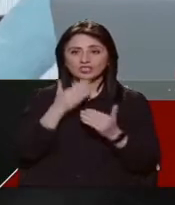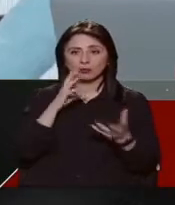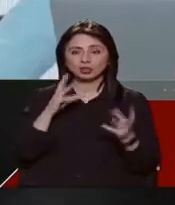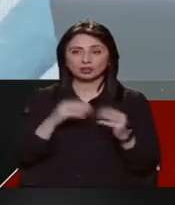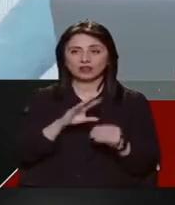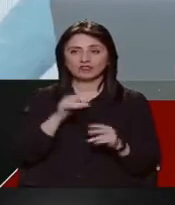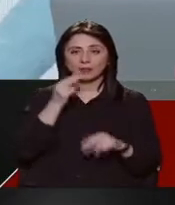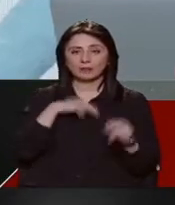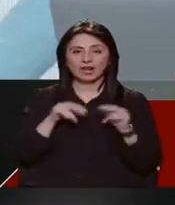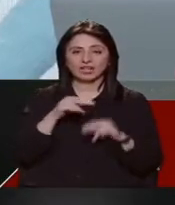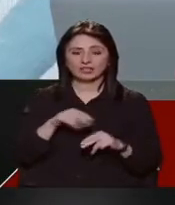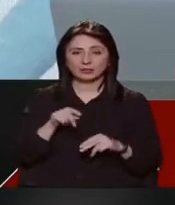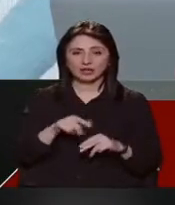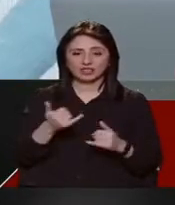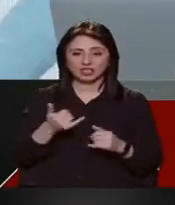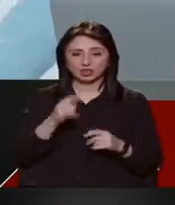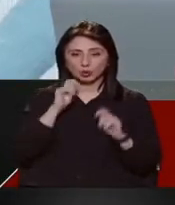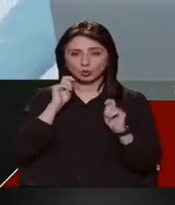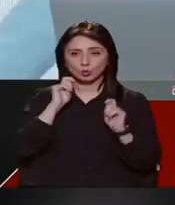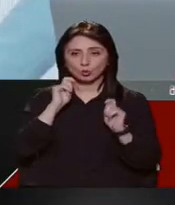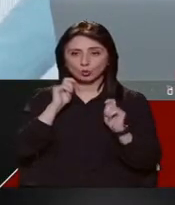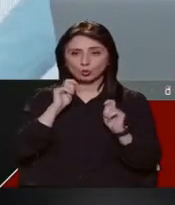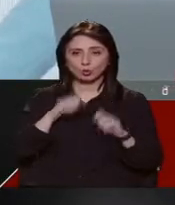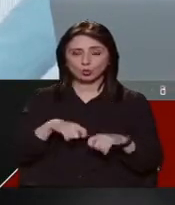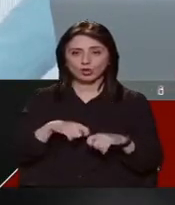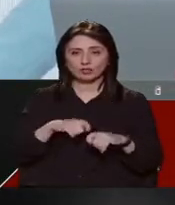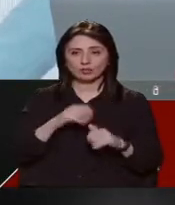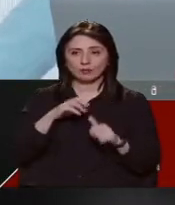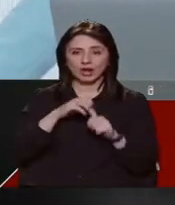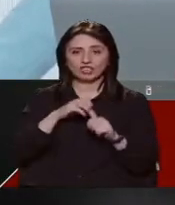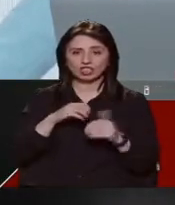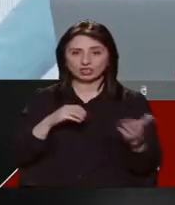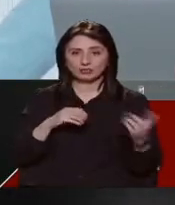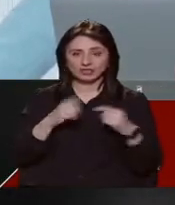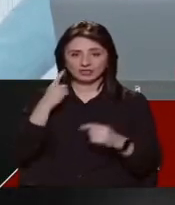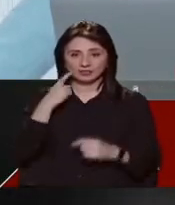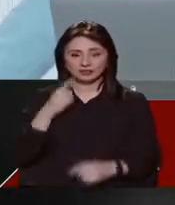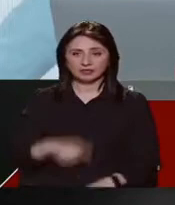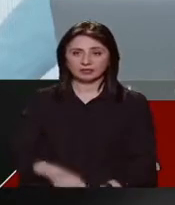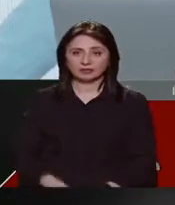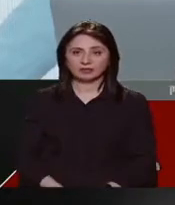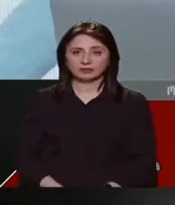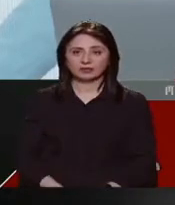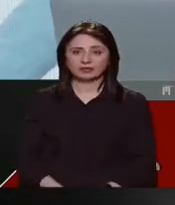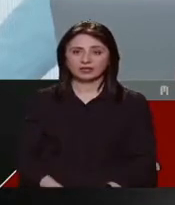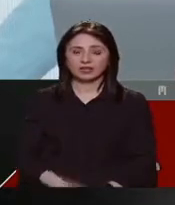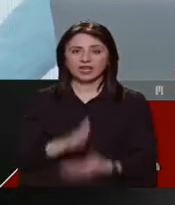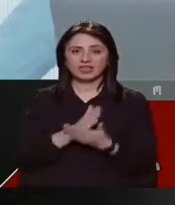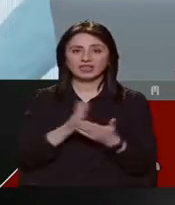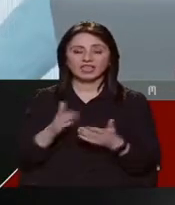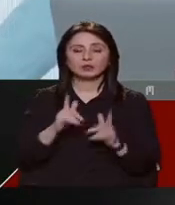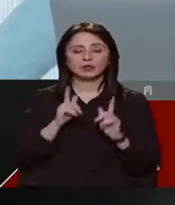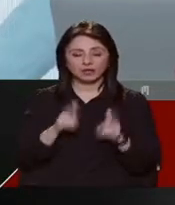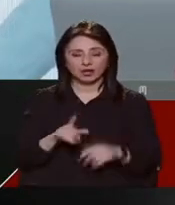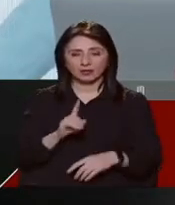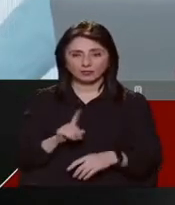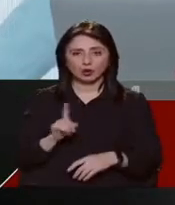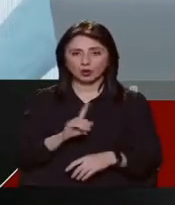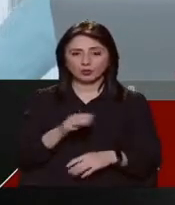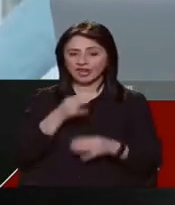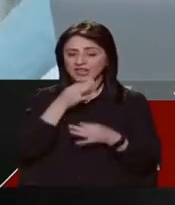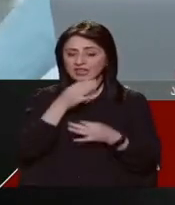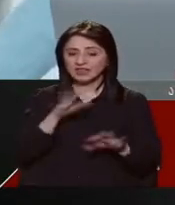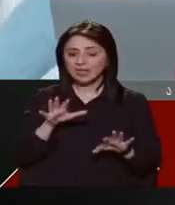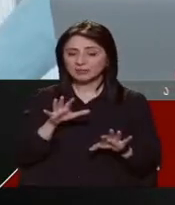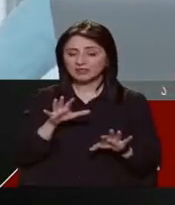ჯამში ყველა ის ბრალდება, რომელიც დღეს უკრაინის მაღალჩინოსნების განისმის? Იმ ნაწილში აბსოლუტურად დაგეთანხმებით, რომ